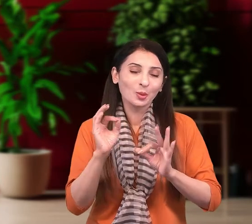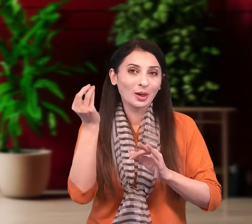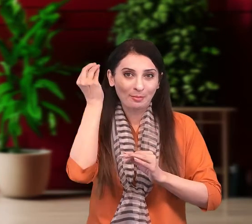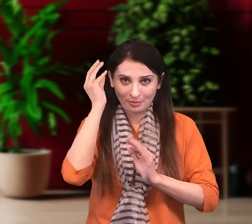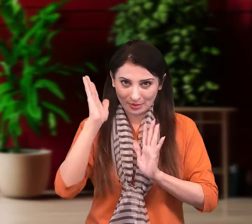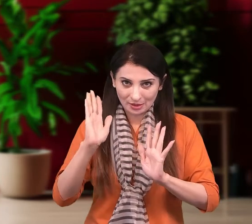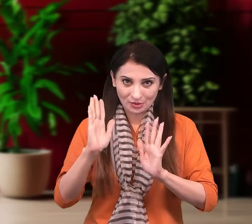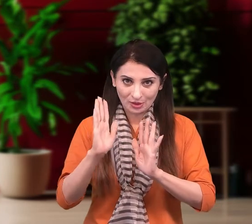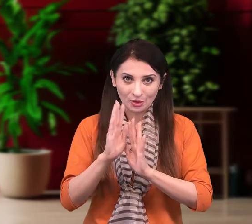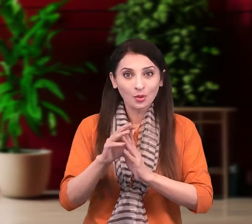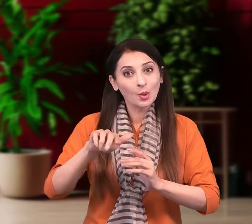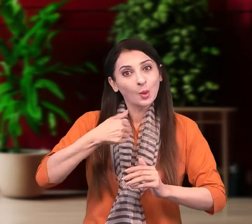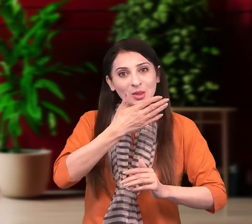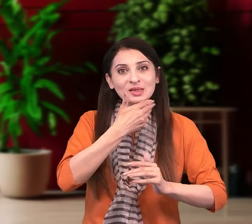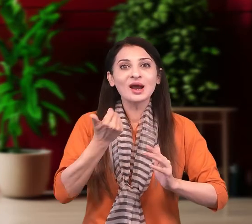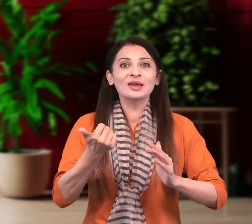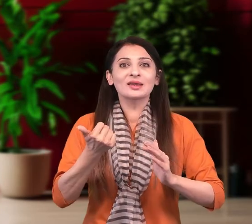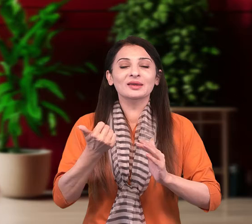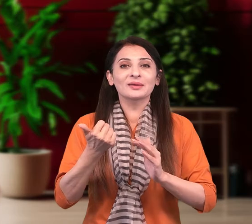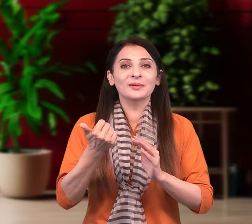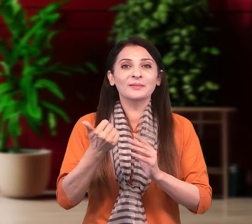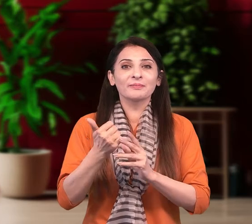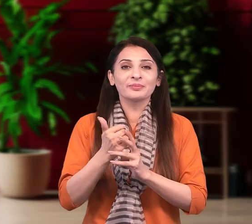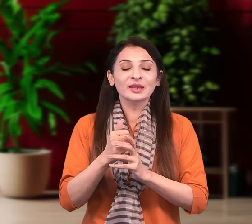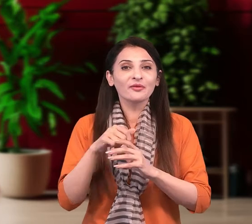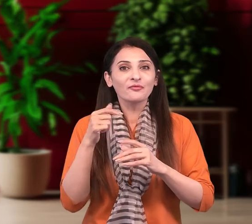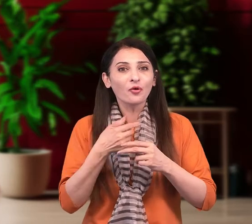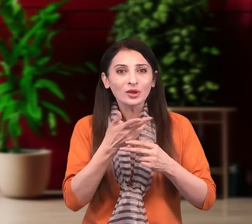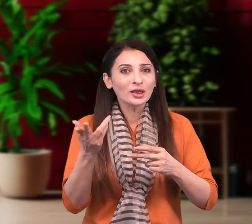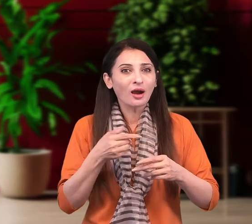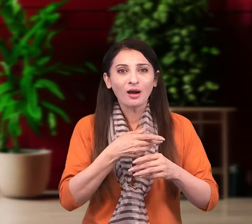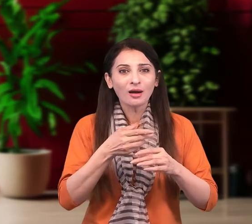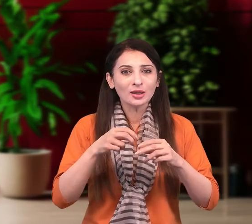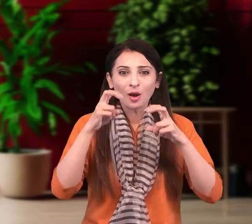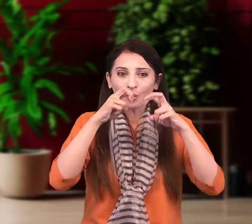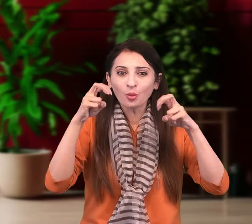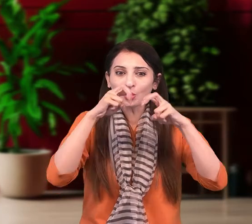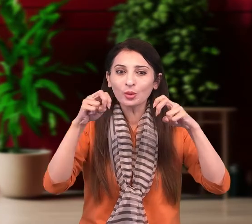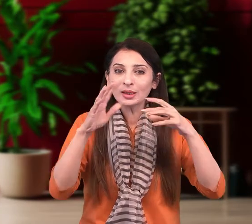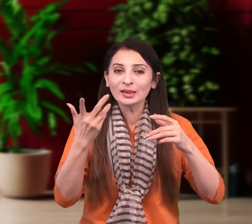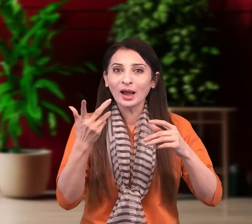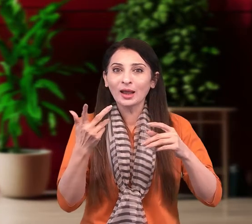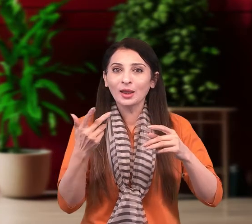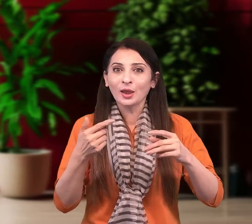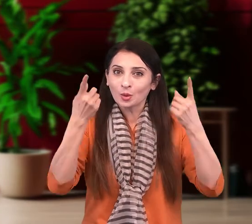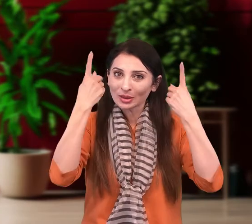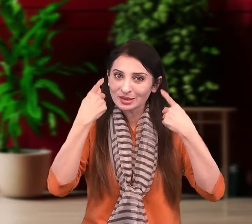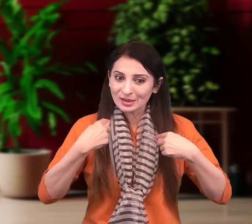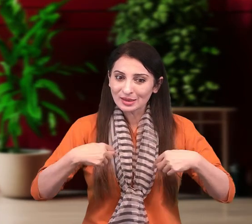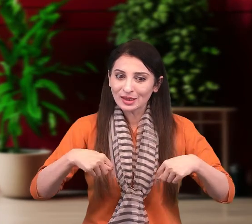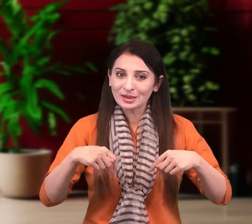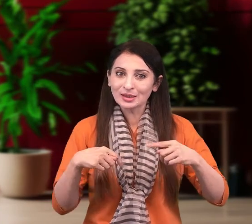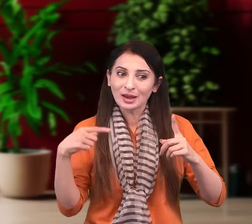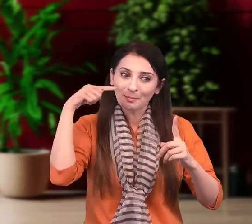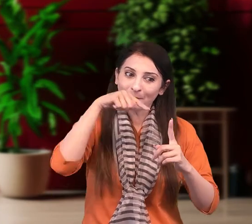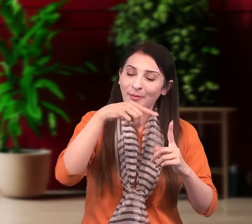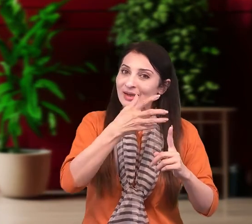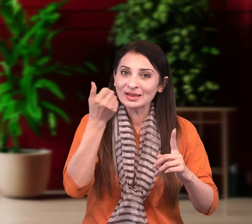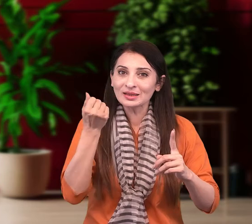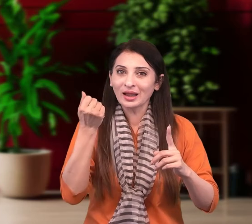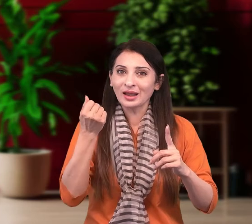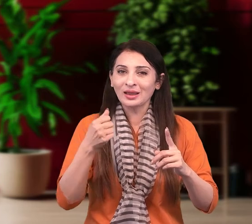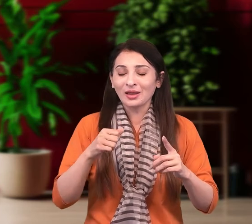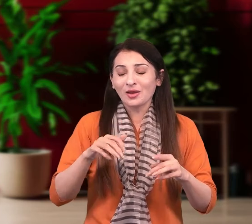तो उनको इस्लाम की और दीन की जेंटलनेस का पता चलेगा, सॉफ्टनेस का पता चलेगा, और उनका ख़ुद दिल चाहेगा